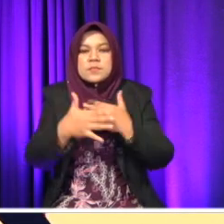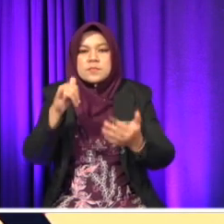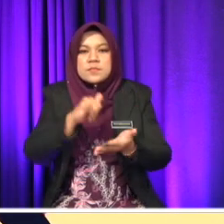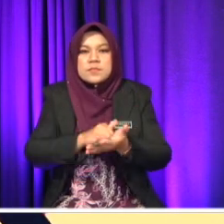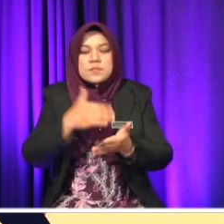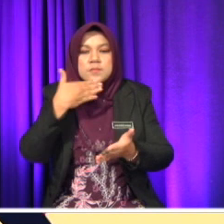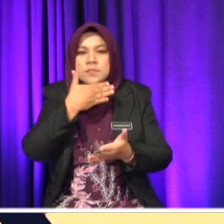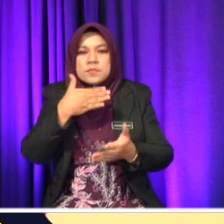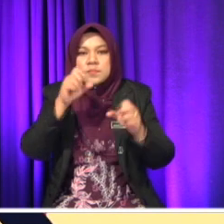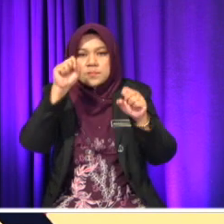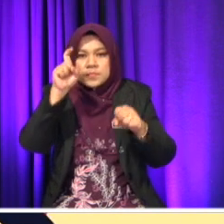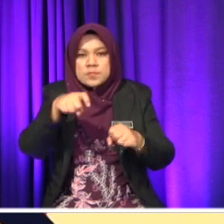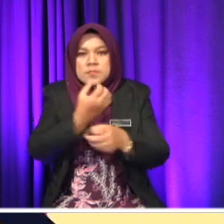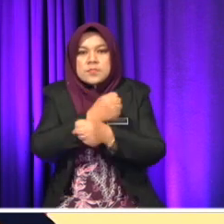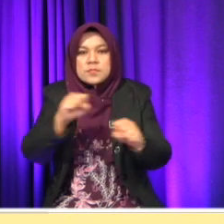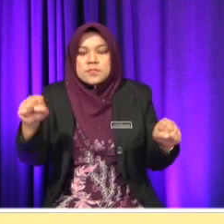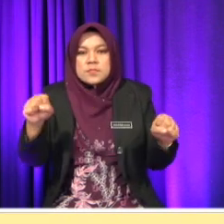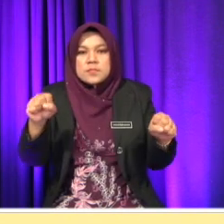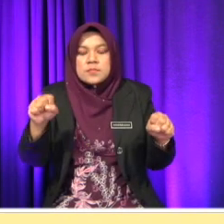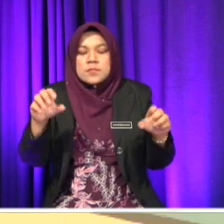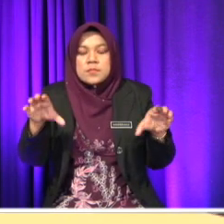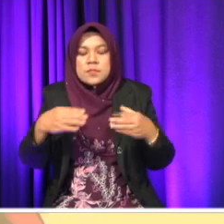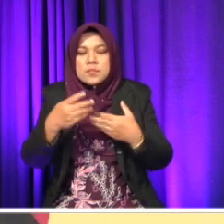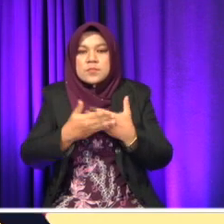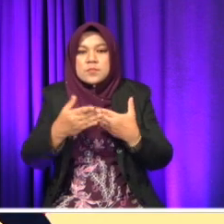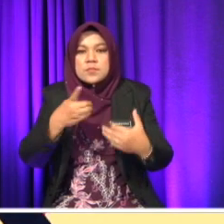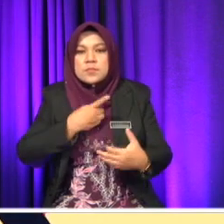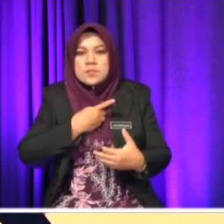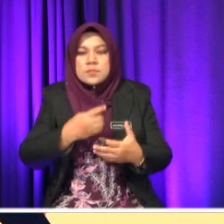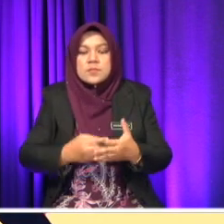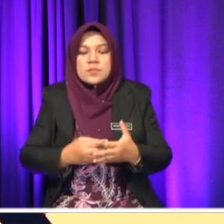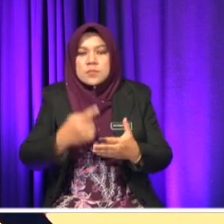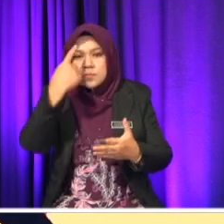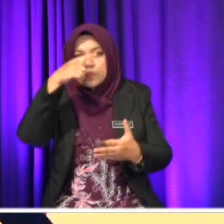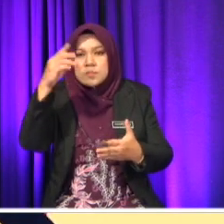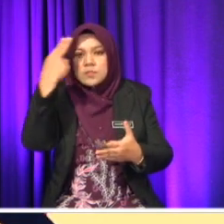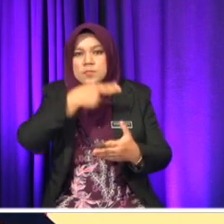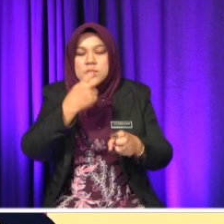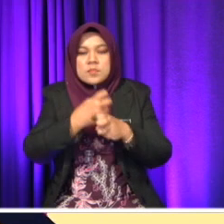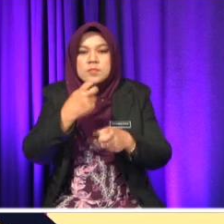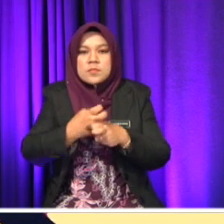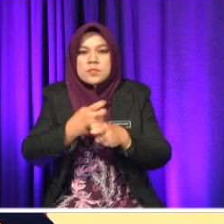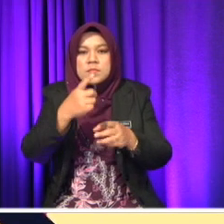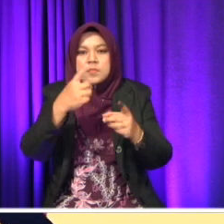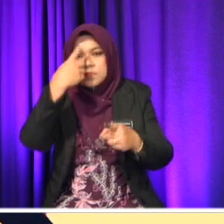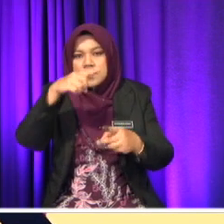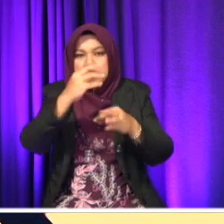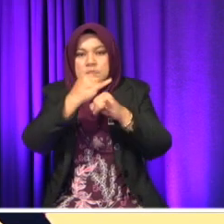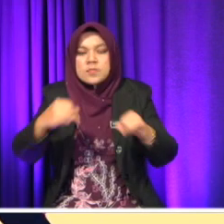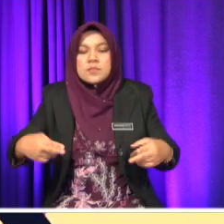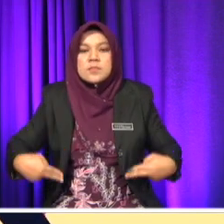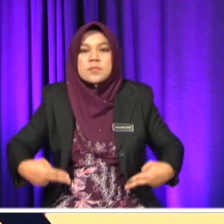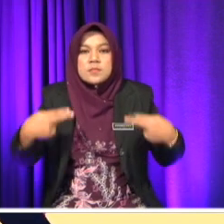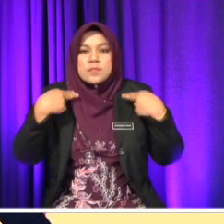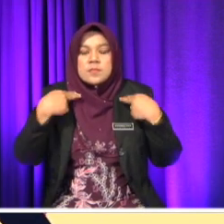perlu bersiap siaga dan mengasah potensi diri untuk menangani kesukaran Demi kesejahteraan hidup beliau yang akan